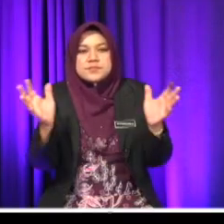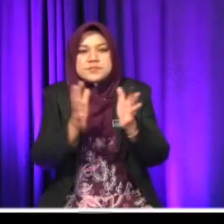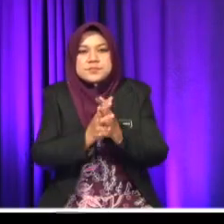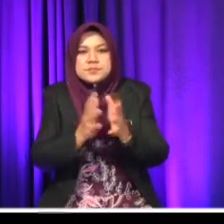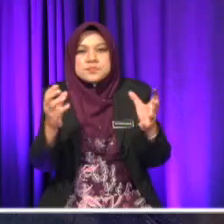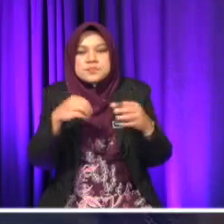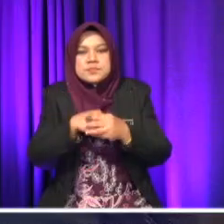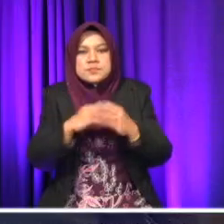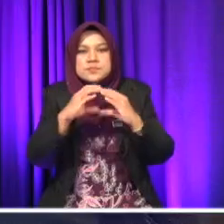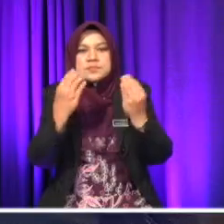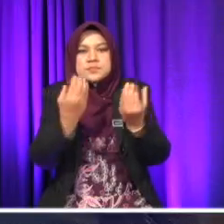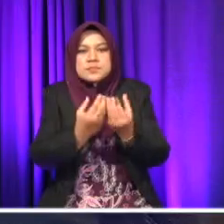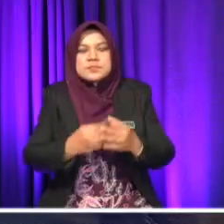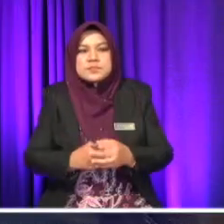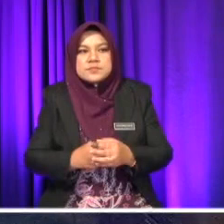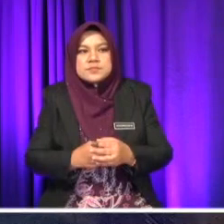kumpulan